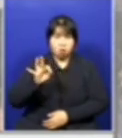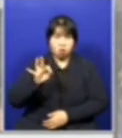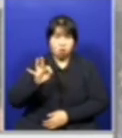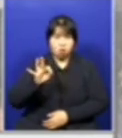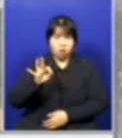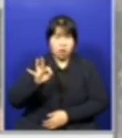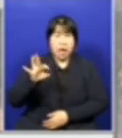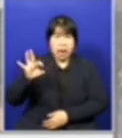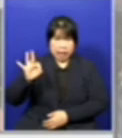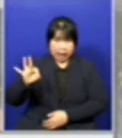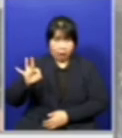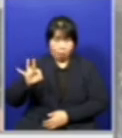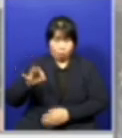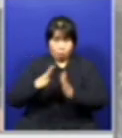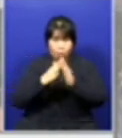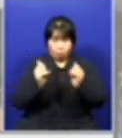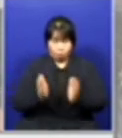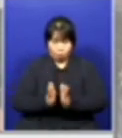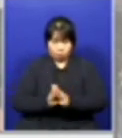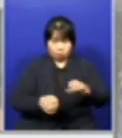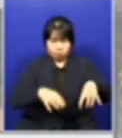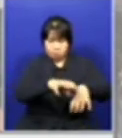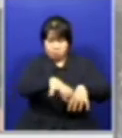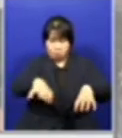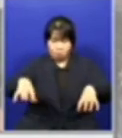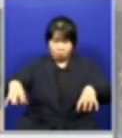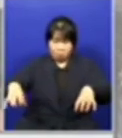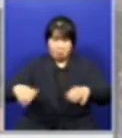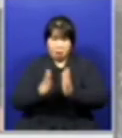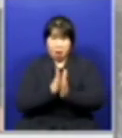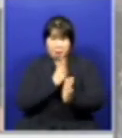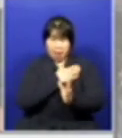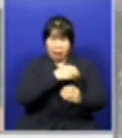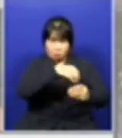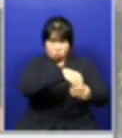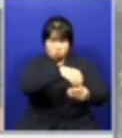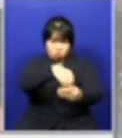2,909 วัดแล้วที่เหลือทำอะไรไปดู